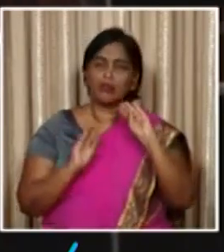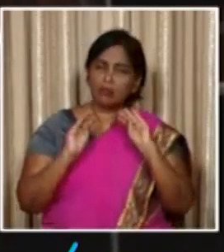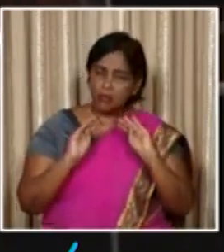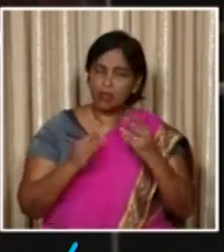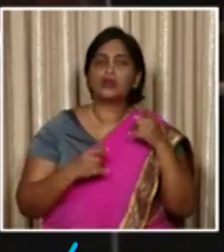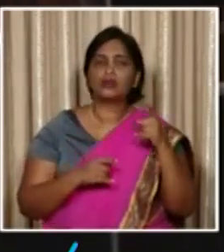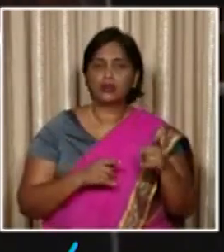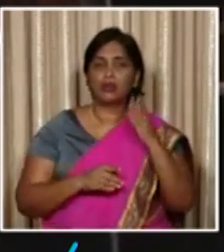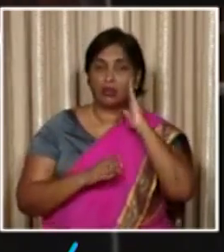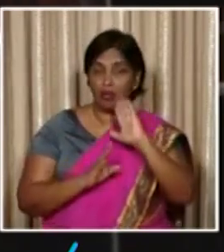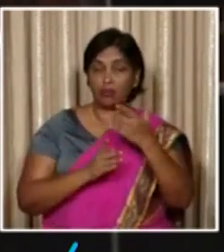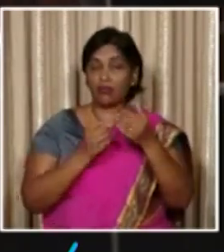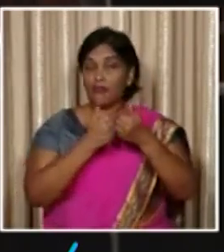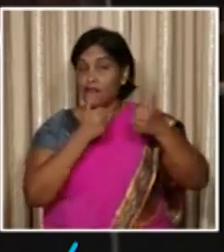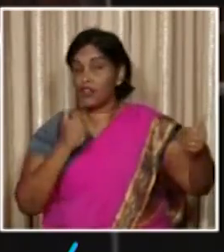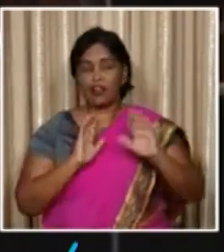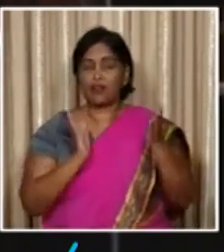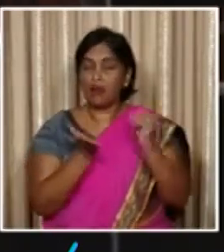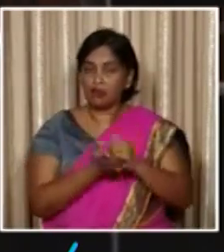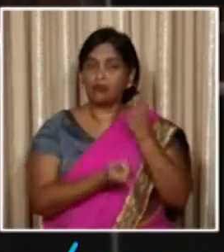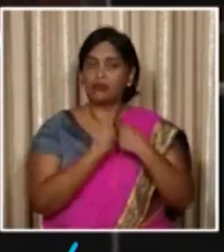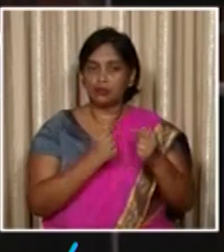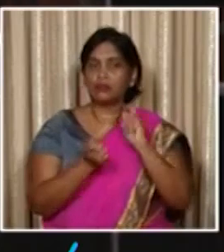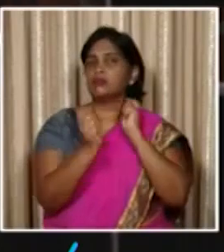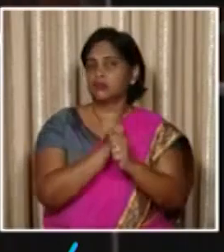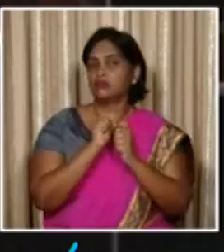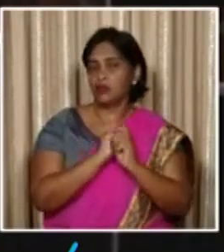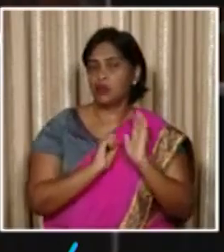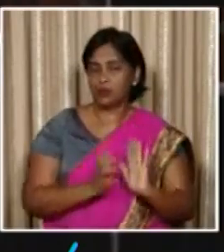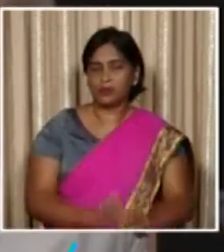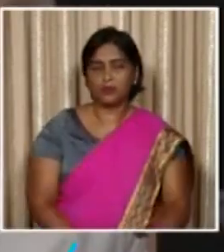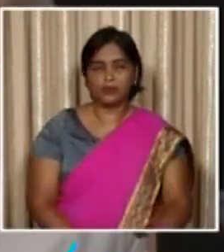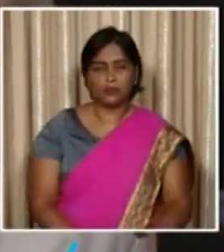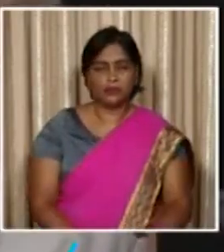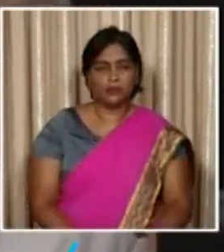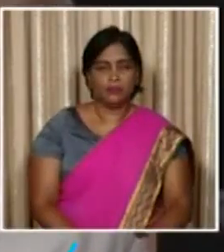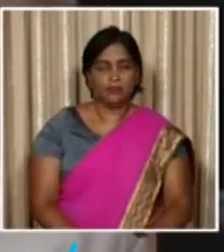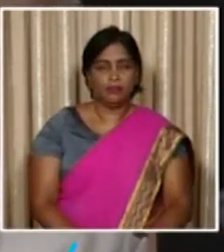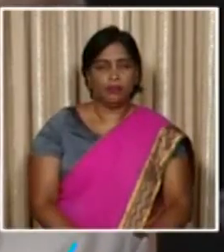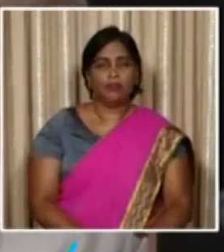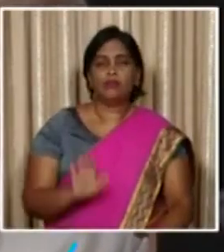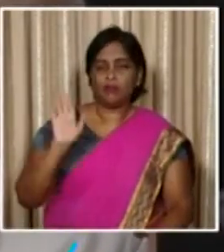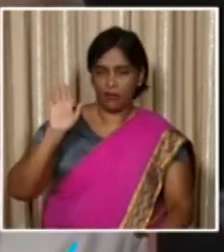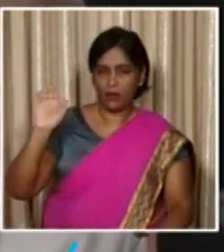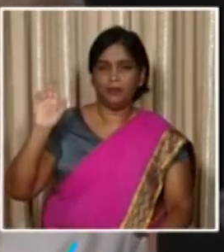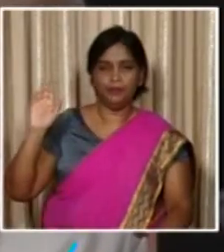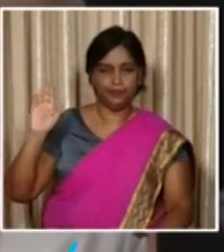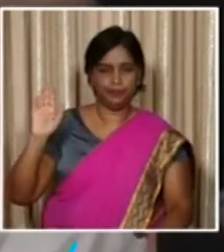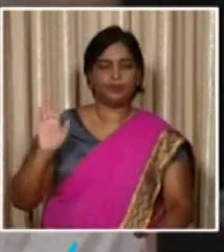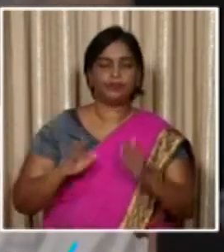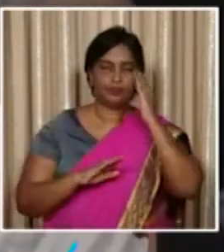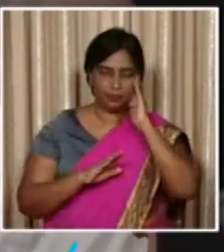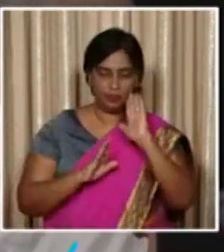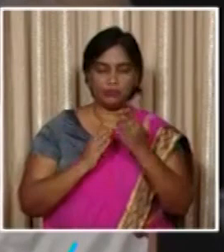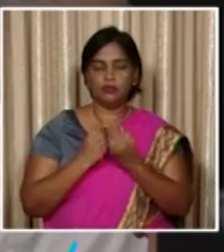දුරකට හෝ මේ ස්වාධීනත්වයේ ගැන නැවත විමසබල්ල යම් යම් සංශෝධන ගේන්න ඕන කියලා. ආ මේ මේ මේ ටිකක් ඉන්න. මේ මේ